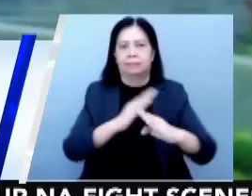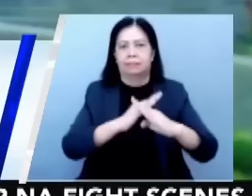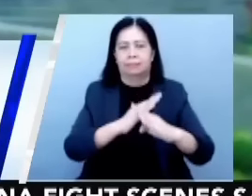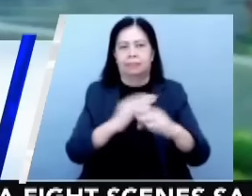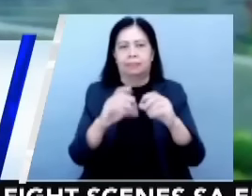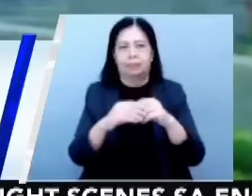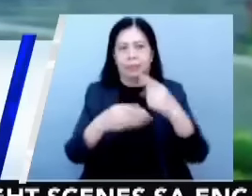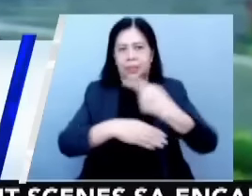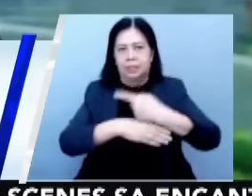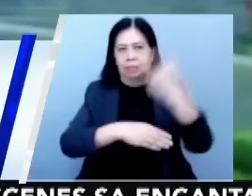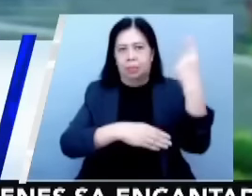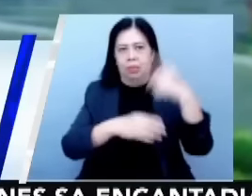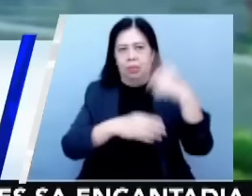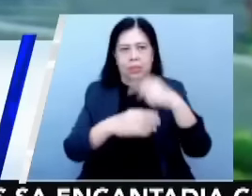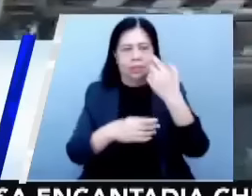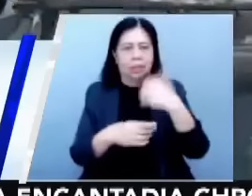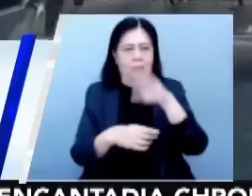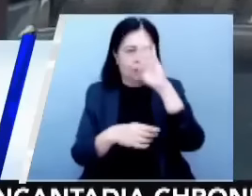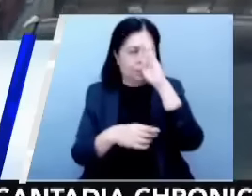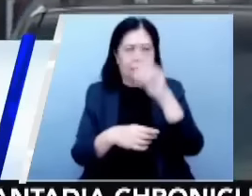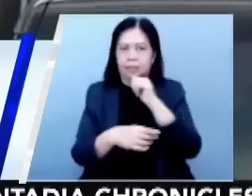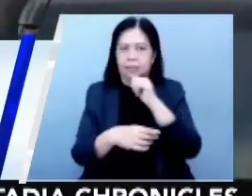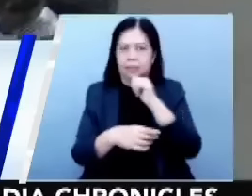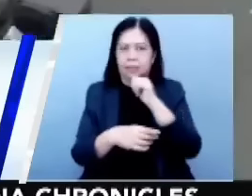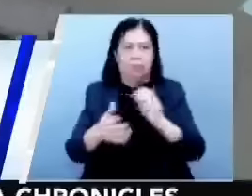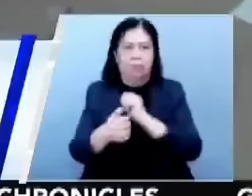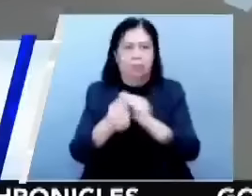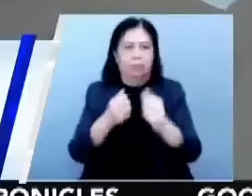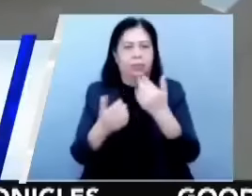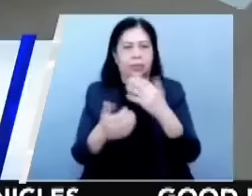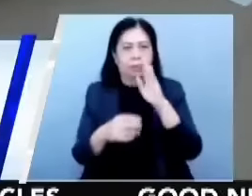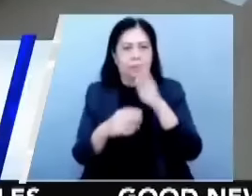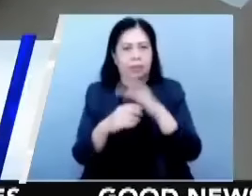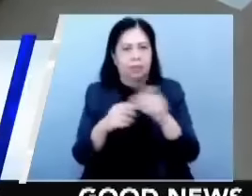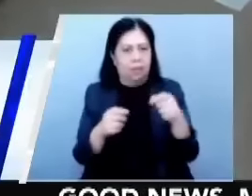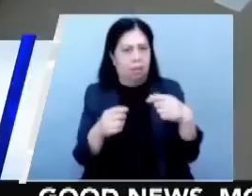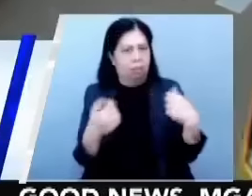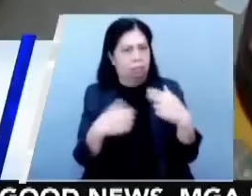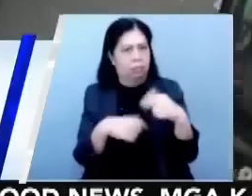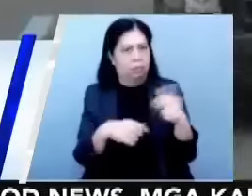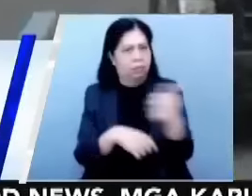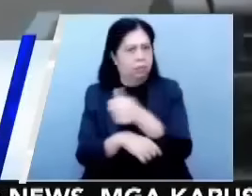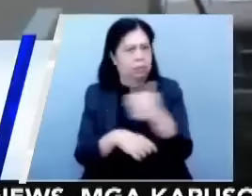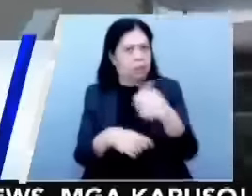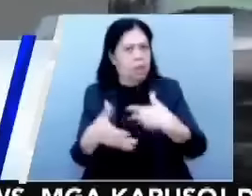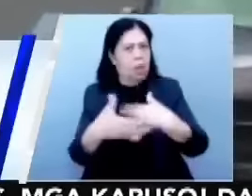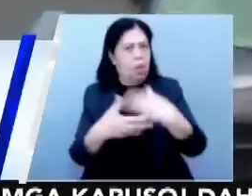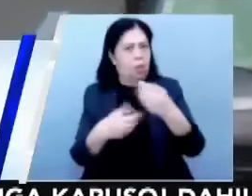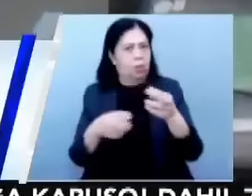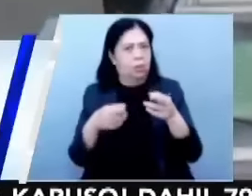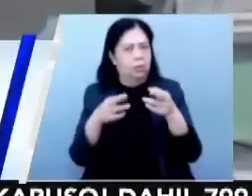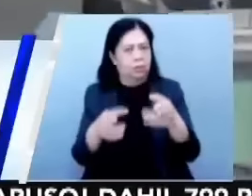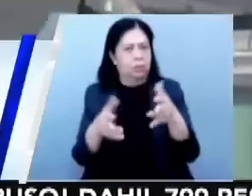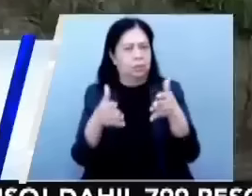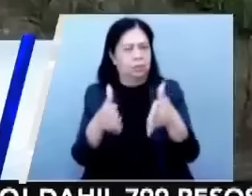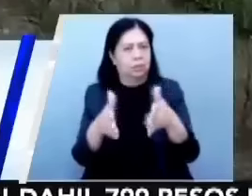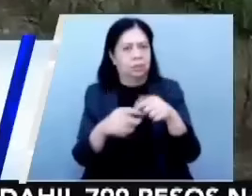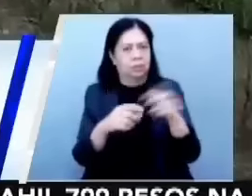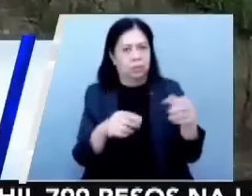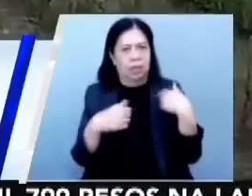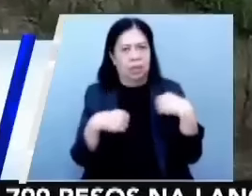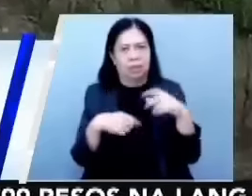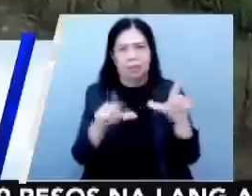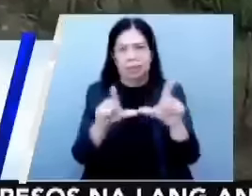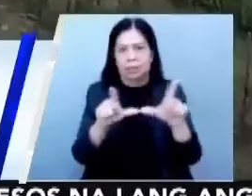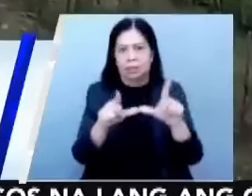at hindi pinatawid pa Metro Manila dahil ituturing na out of line o yung nagbabiyahe ng labas sa rutang itinakda para sa hawak nilang prangkisa. Di na